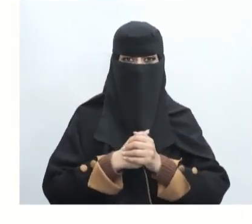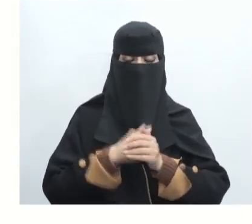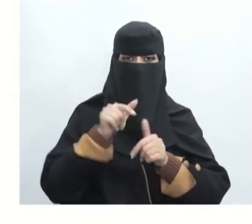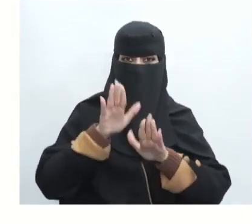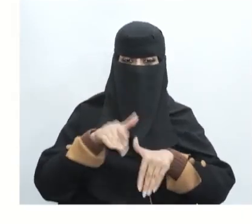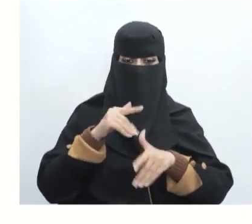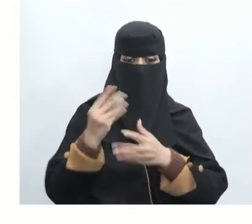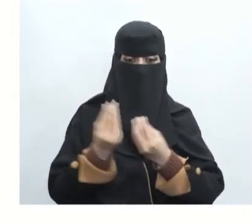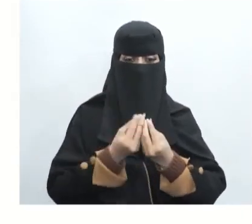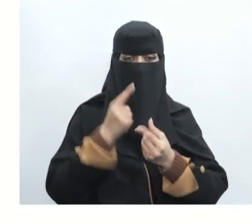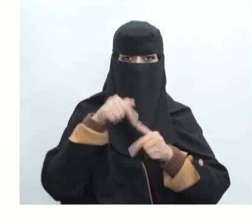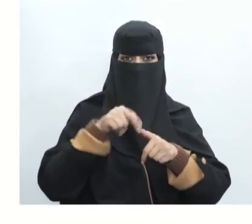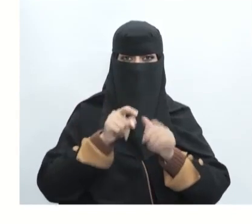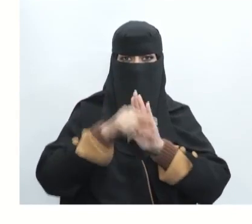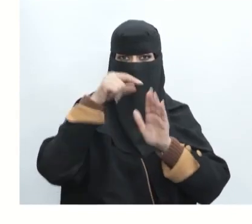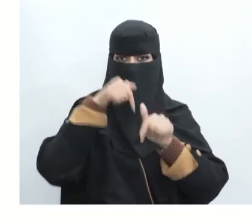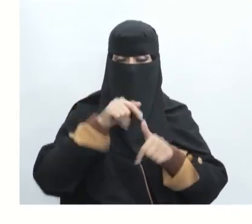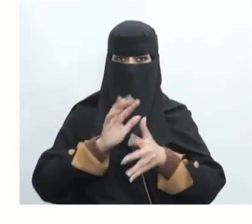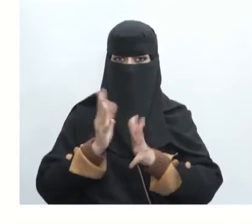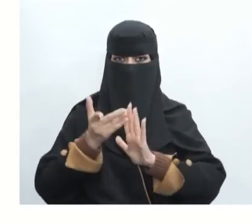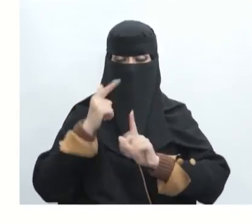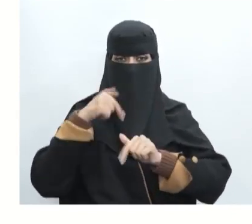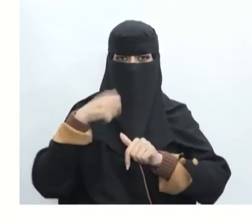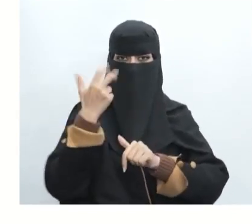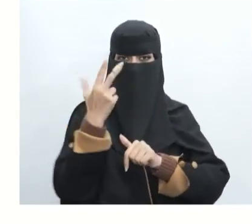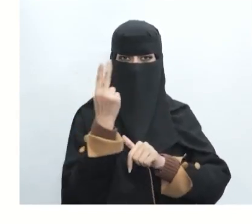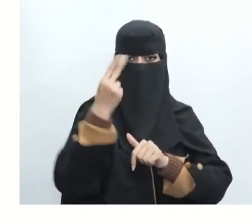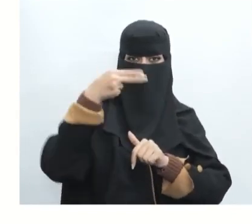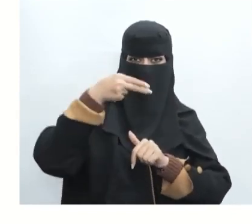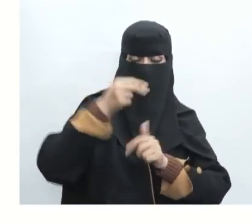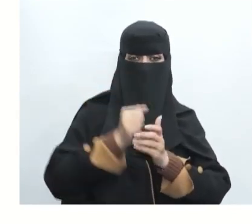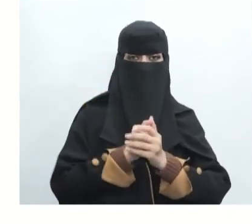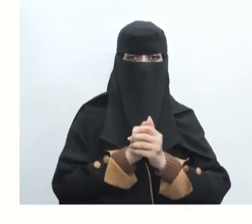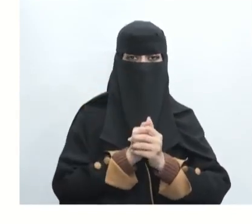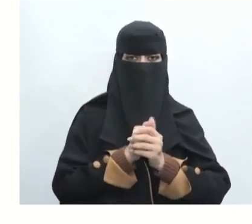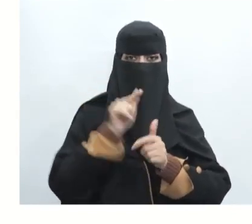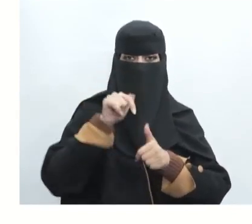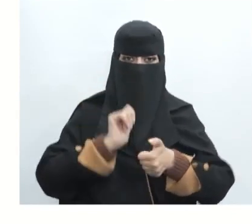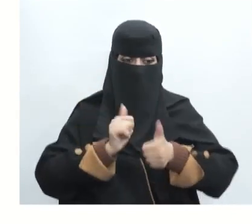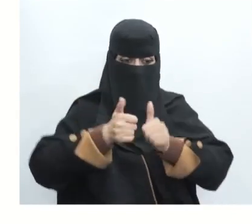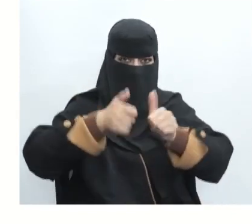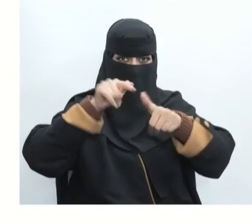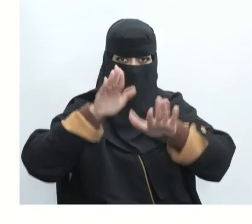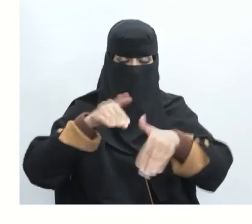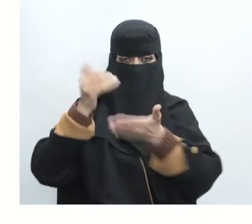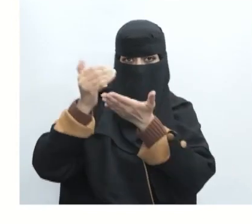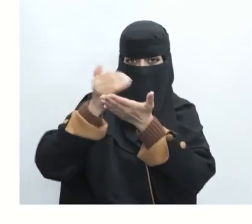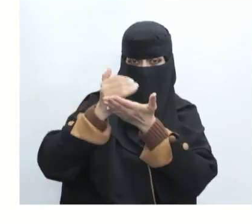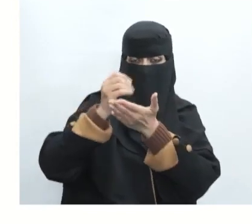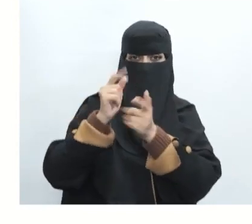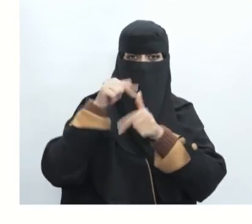اذا ابناء وبنات الطلاب درسنا لهذا اليوم هو الدرس الثامن والعشرون التحديات الاقتصاديه